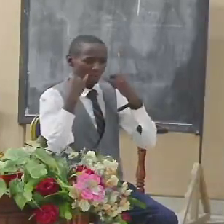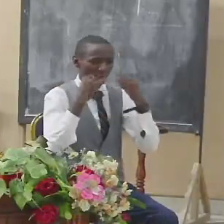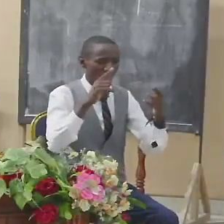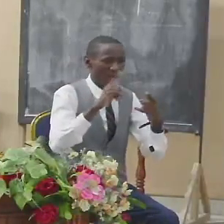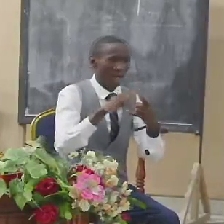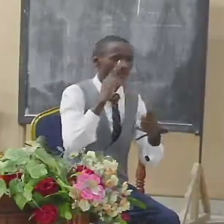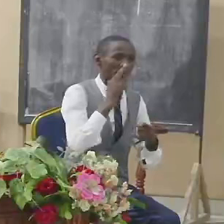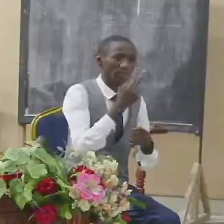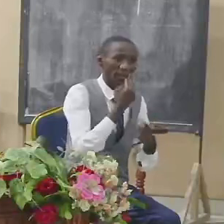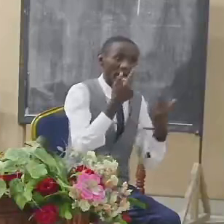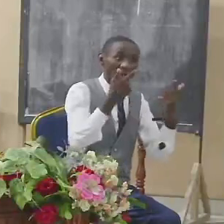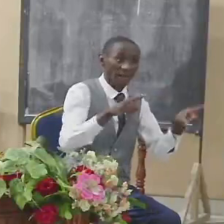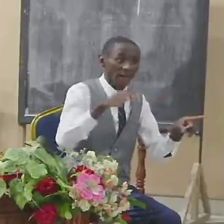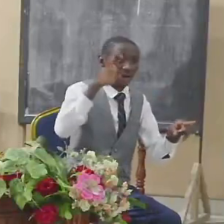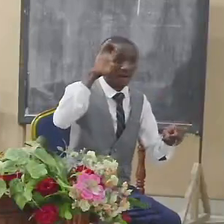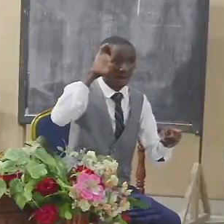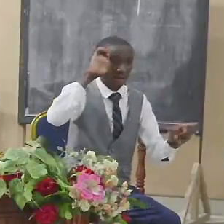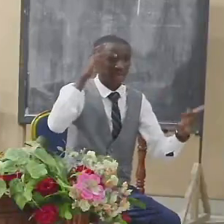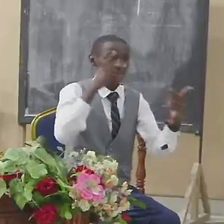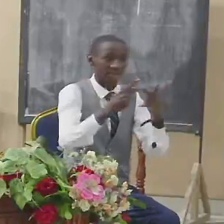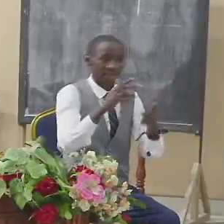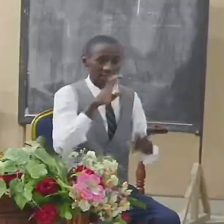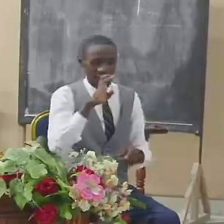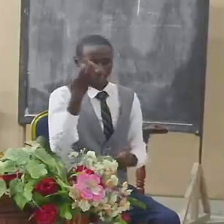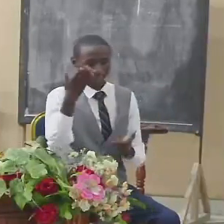Quand Eliezer était parti. Wakati Eliezer alikuwa pale.